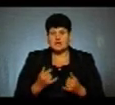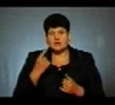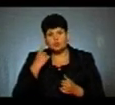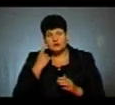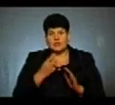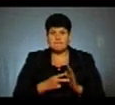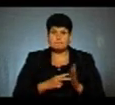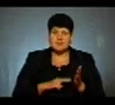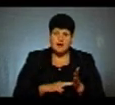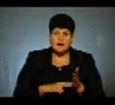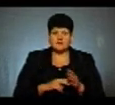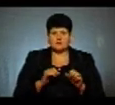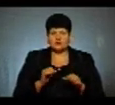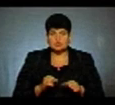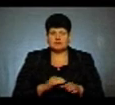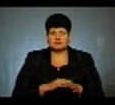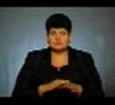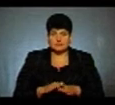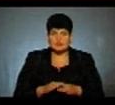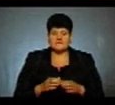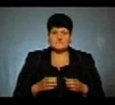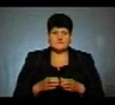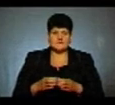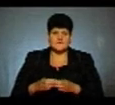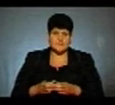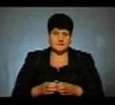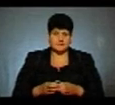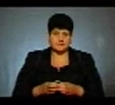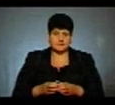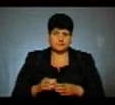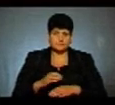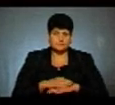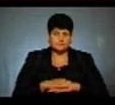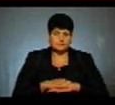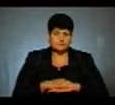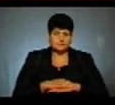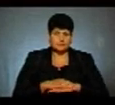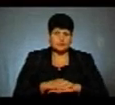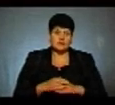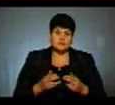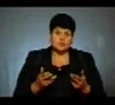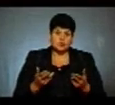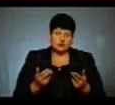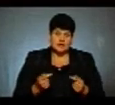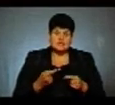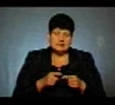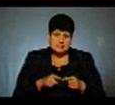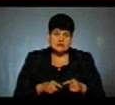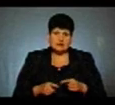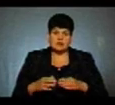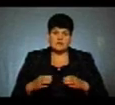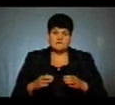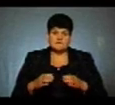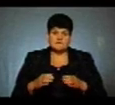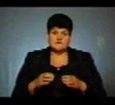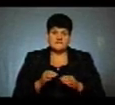плани, якась можлива реалізація таких факультативних предметів? До речі, такі факультативні предмети,